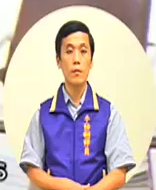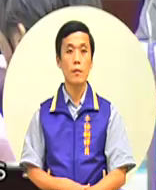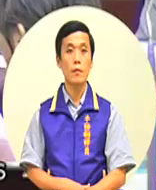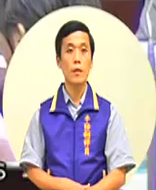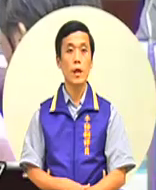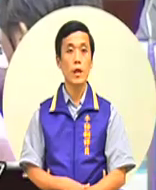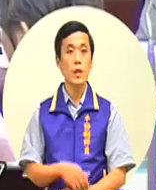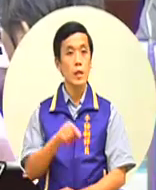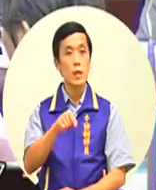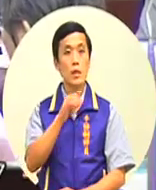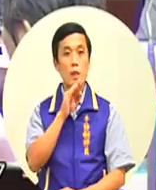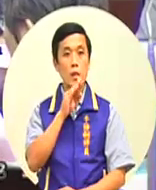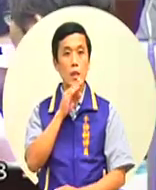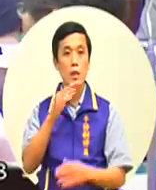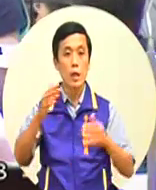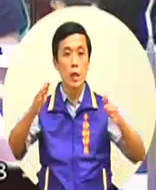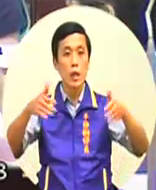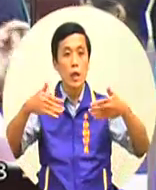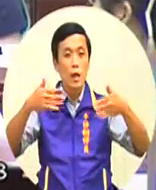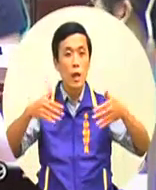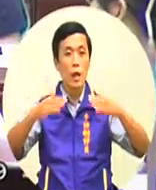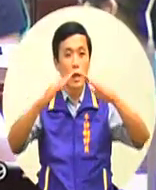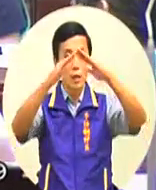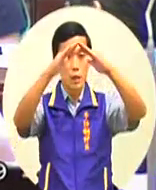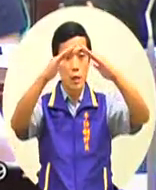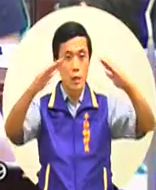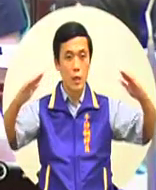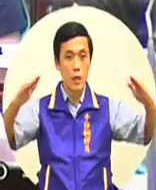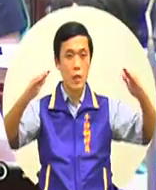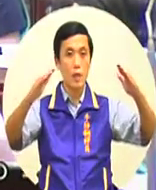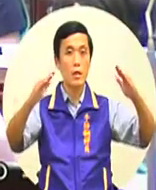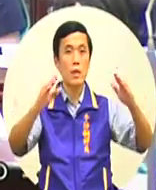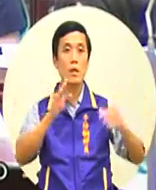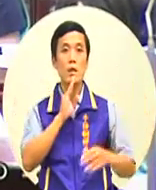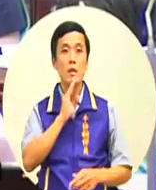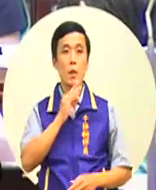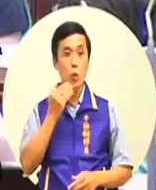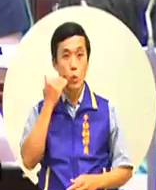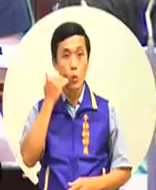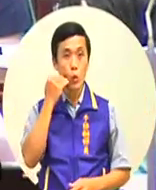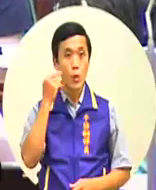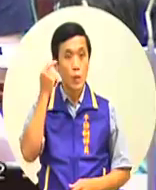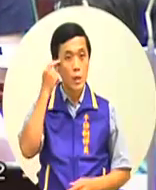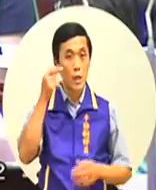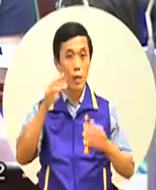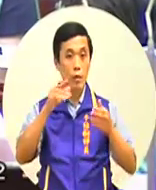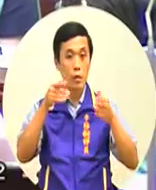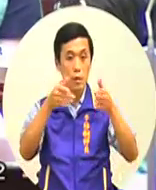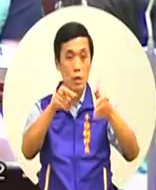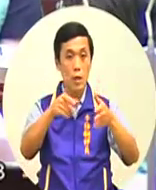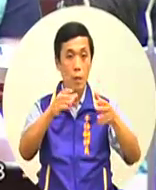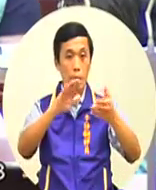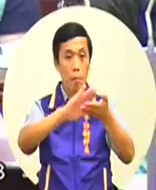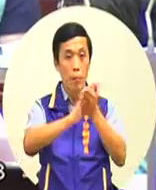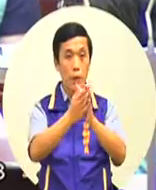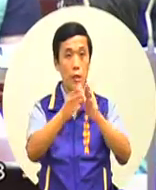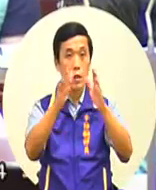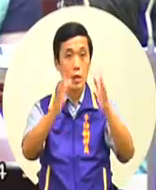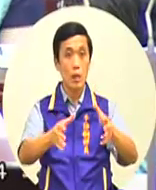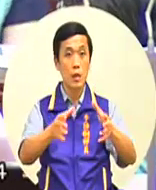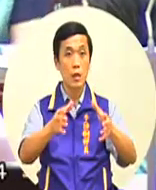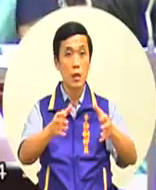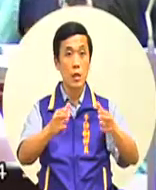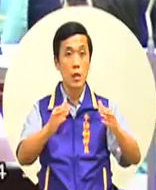对，因为这是一个凉亭啦，它原本就是一个凉亭，如果我们要把它变成一个固定的建筑物，可能对。